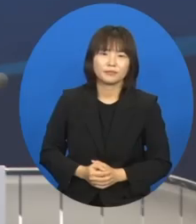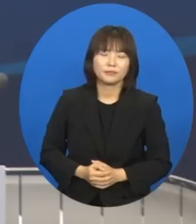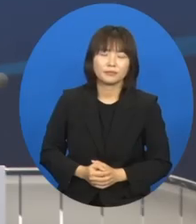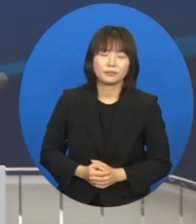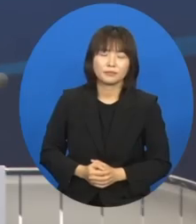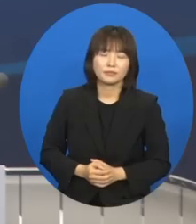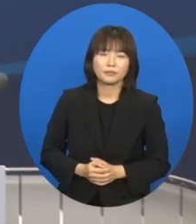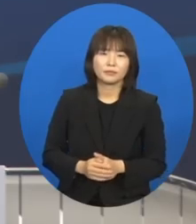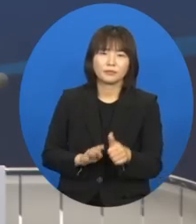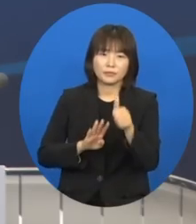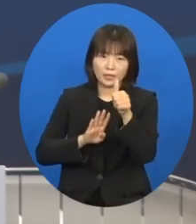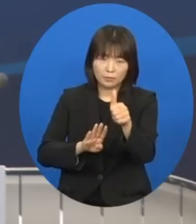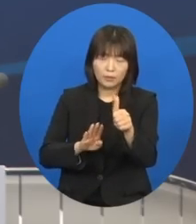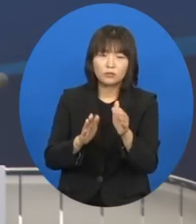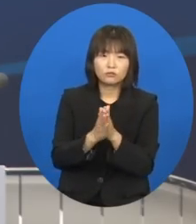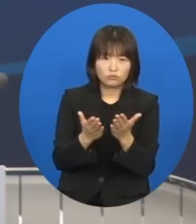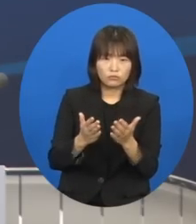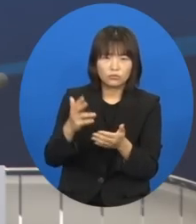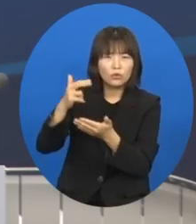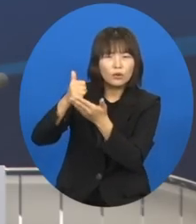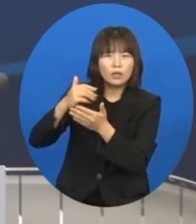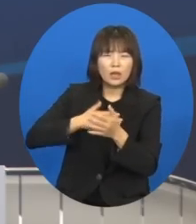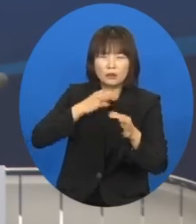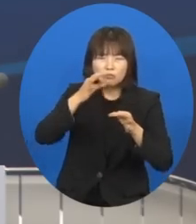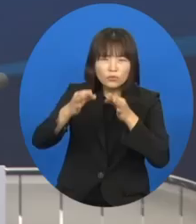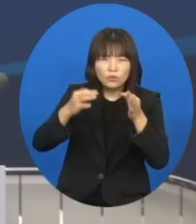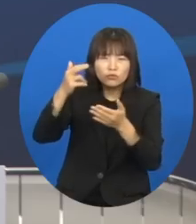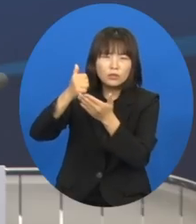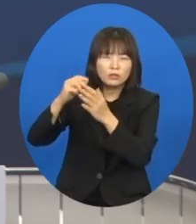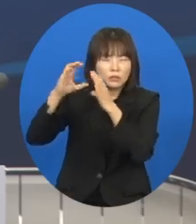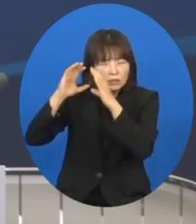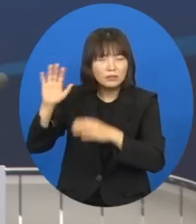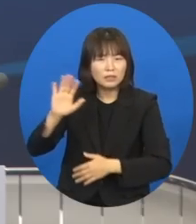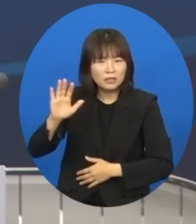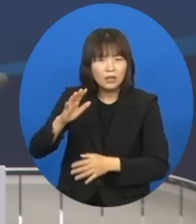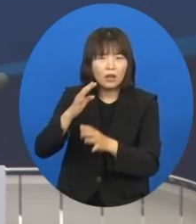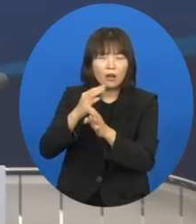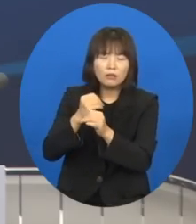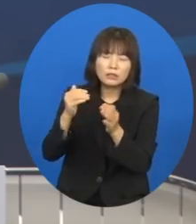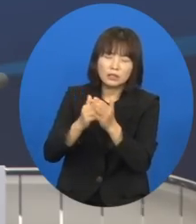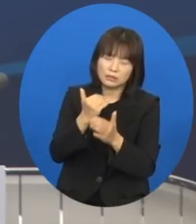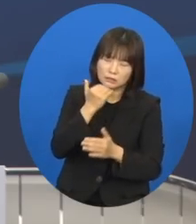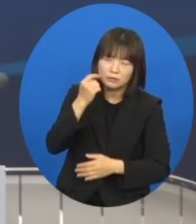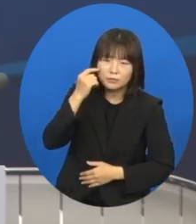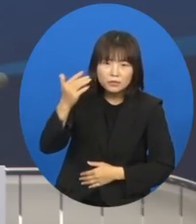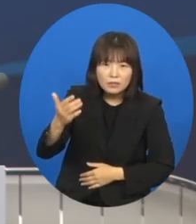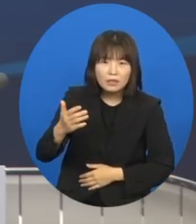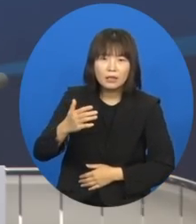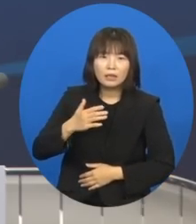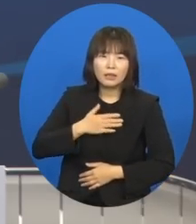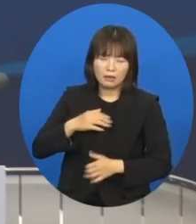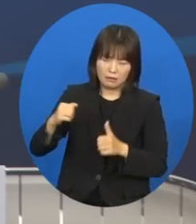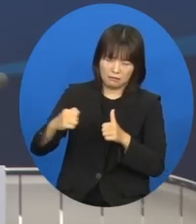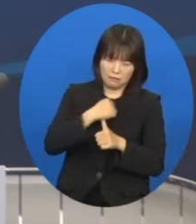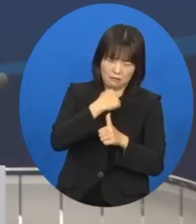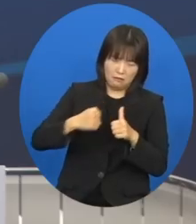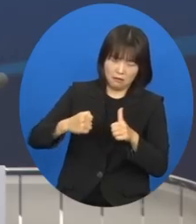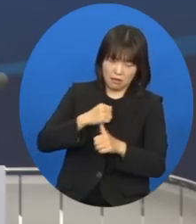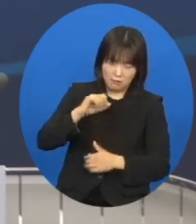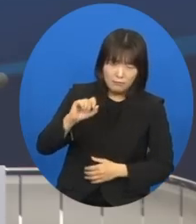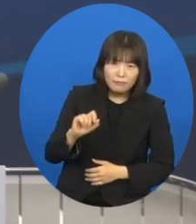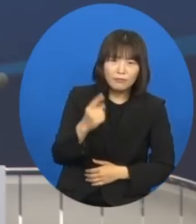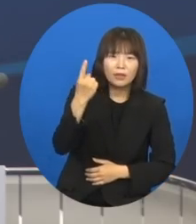하박국 여호와여 내가 부르짖어도 주께서 듣지 아니하시니 어느 때까지니까 내가 강포로